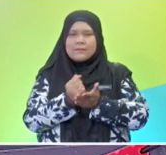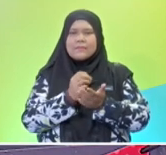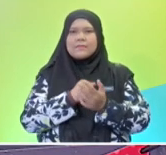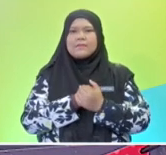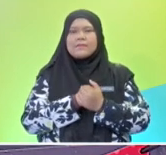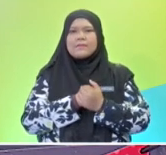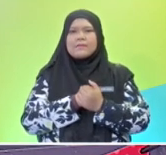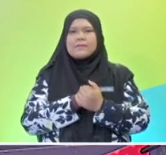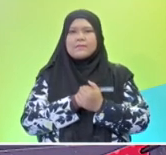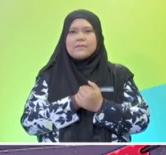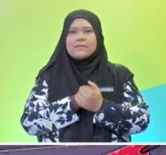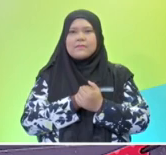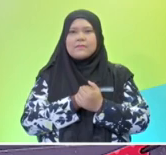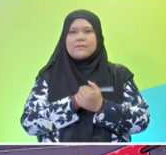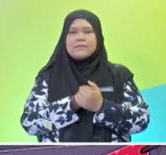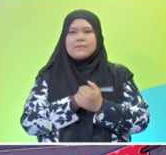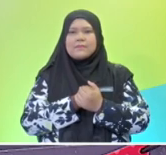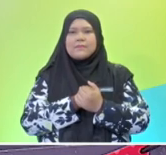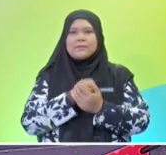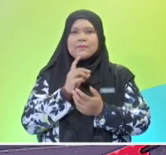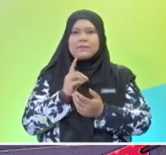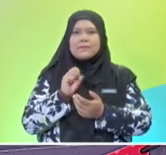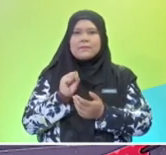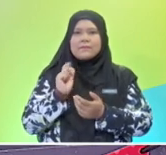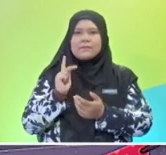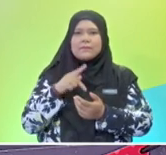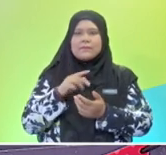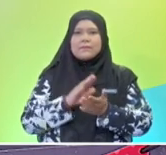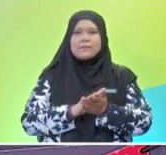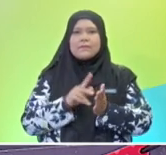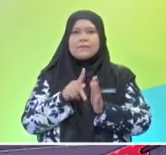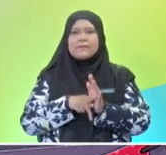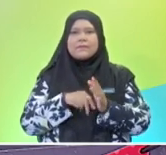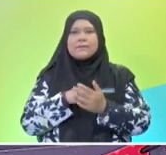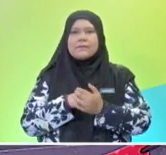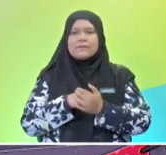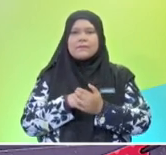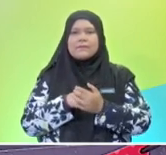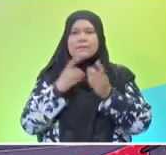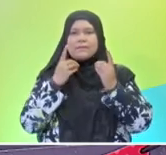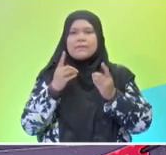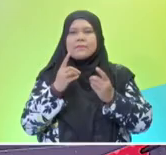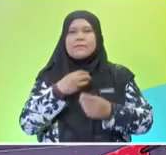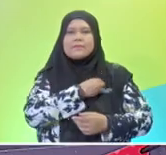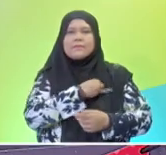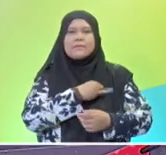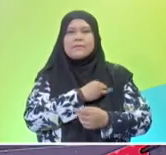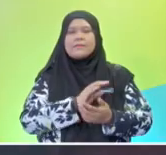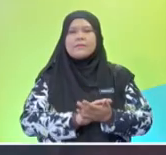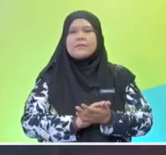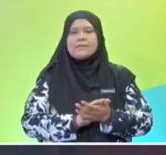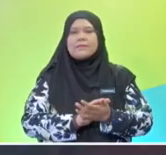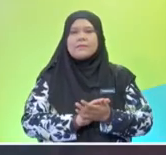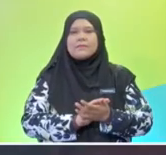adalah kandungan daripada sumber DSKP tahun 2 Pendidikan Moral KS Hasad Semakan 2017. Baik cikgu,